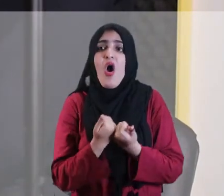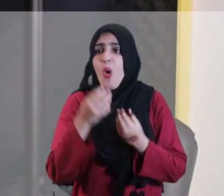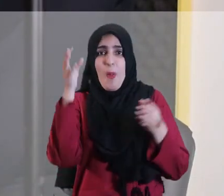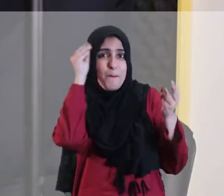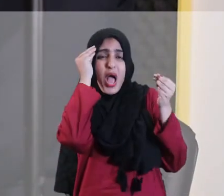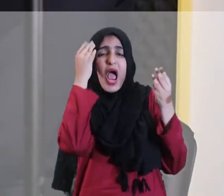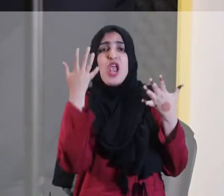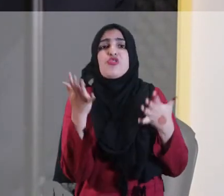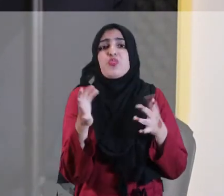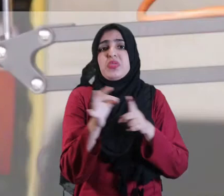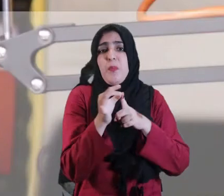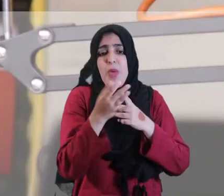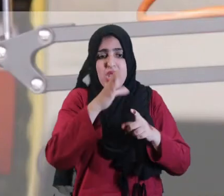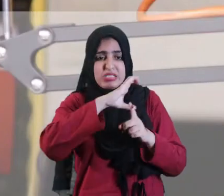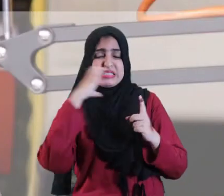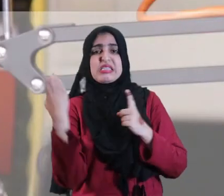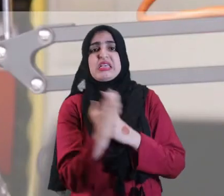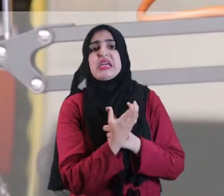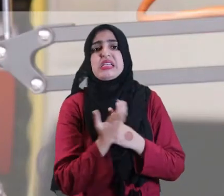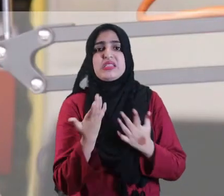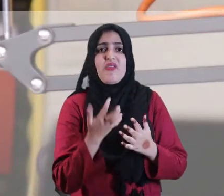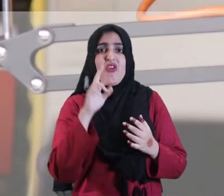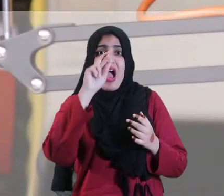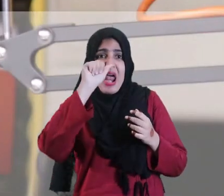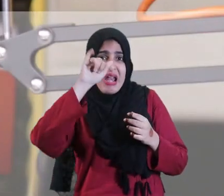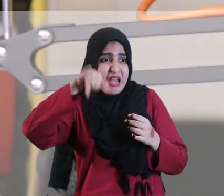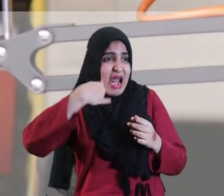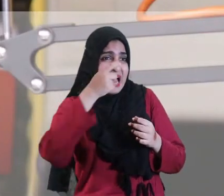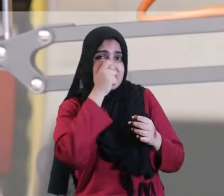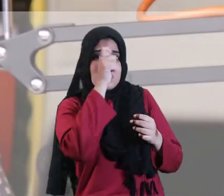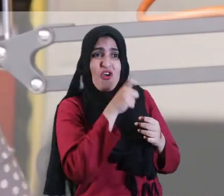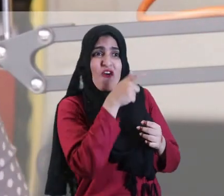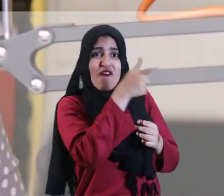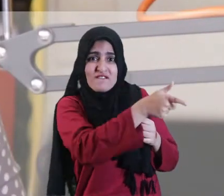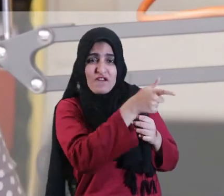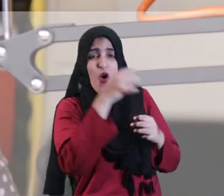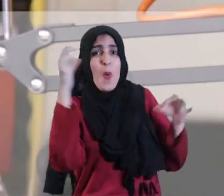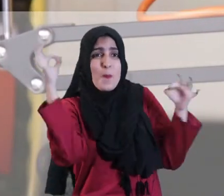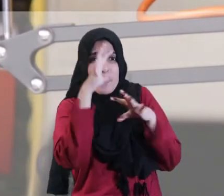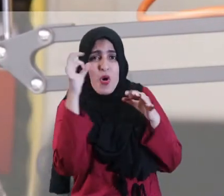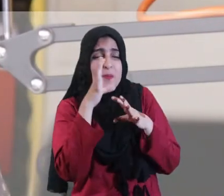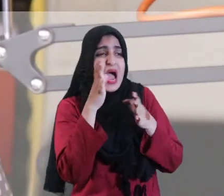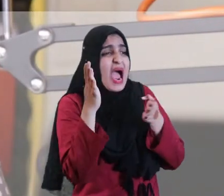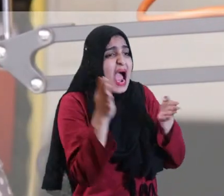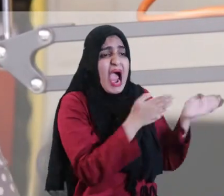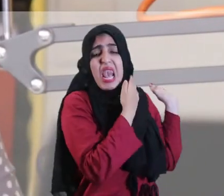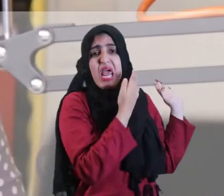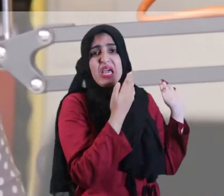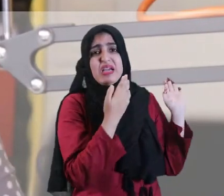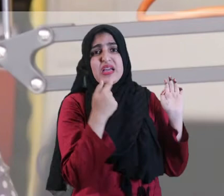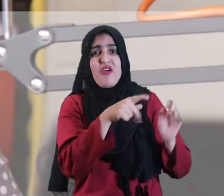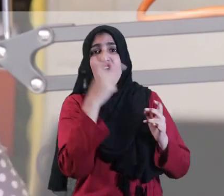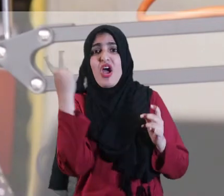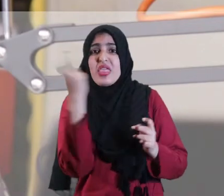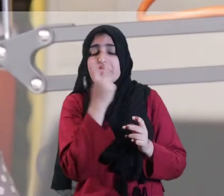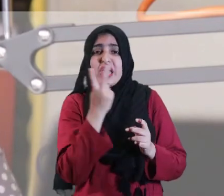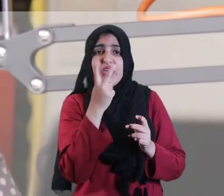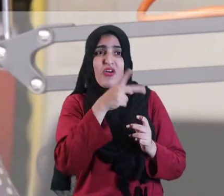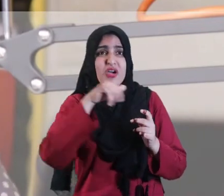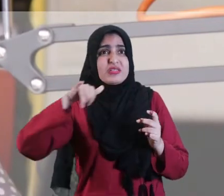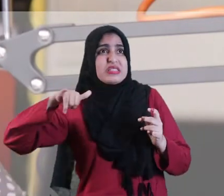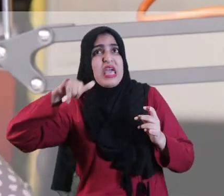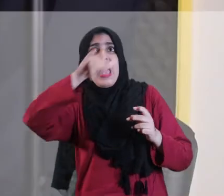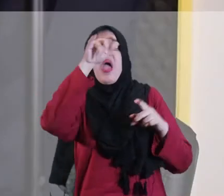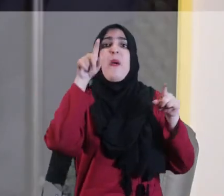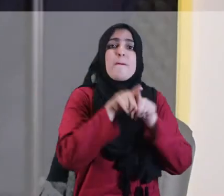राज तो बहुत दूर की नियुक्ति पर आज हम घूमने